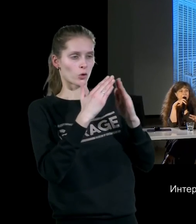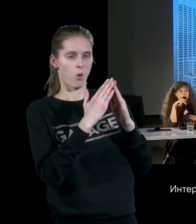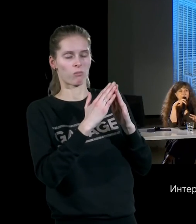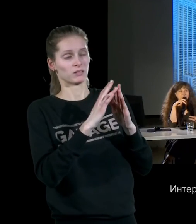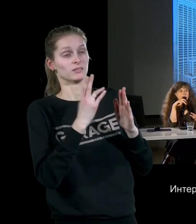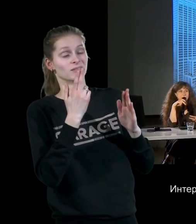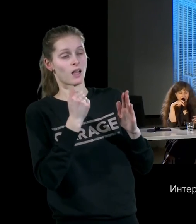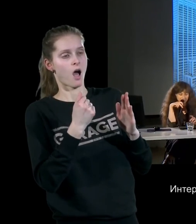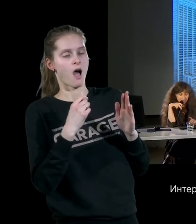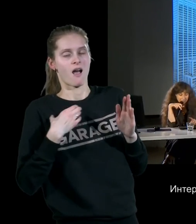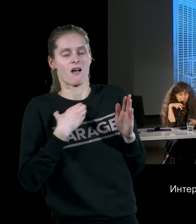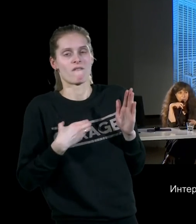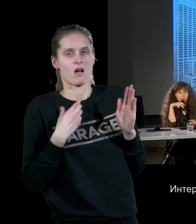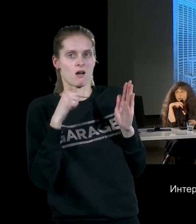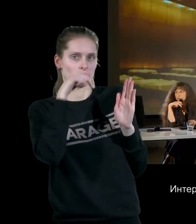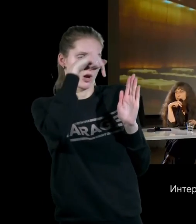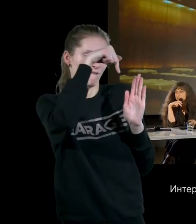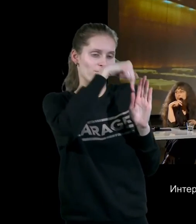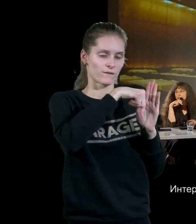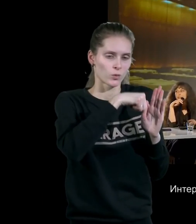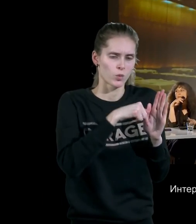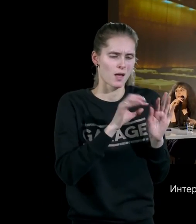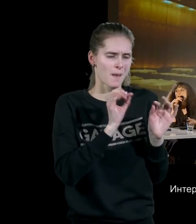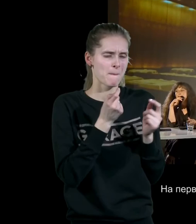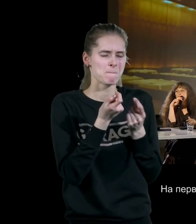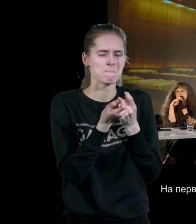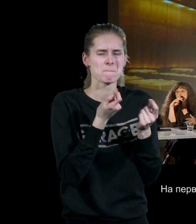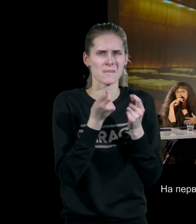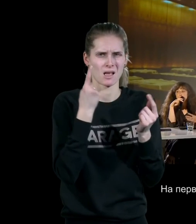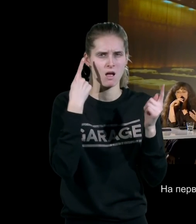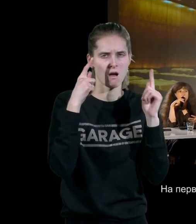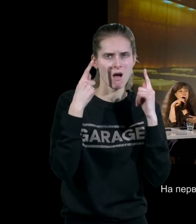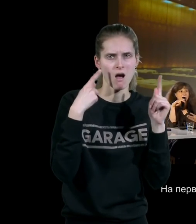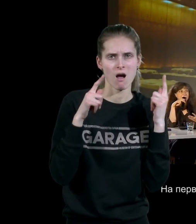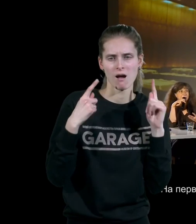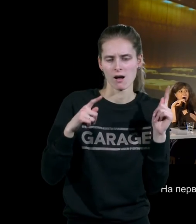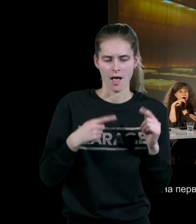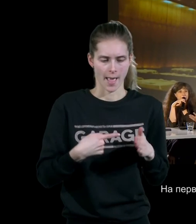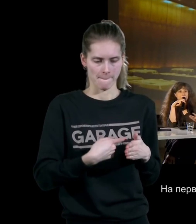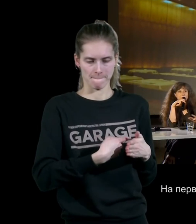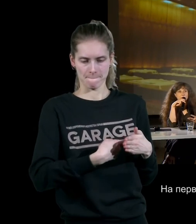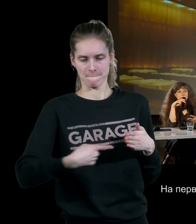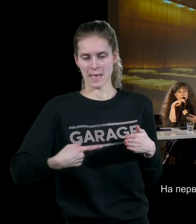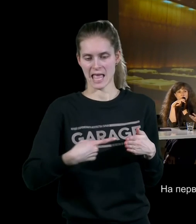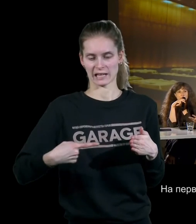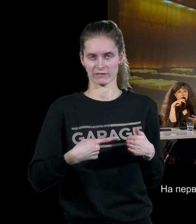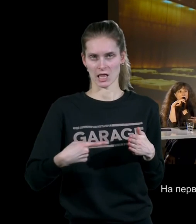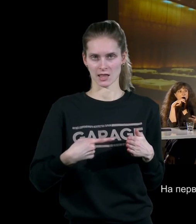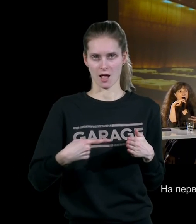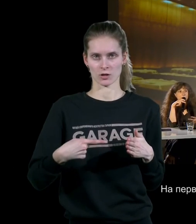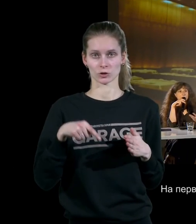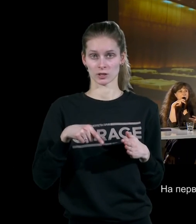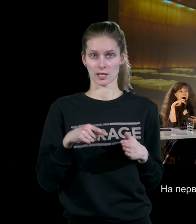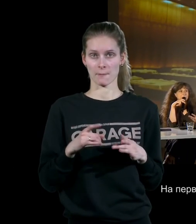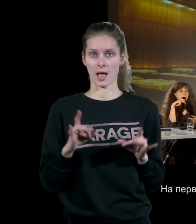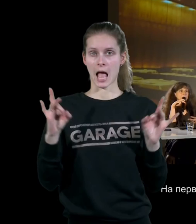Интерьер до малейших деталей продумывали те же архитекторы. И на первом этаже этого здания находится